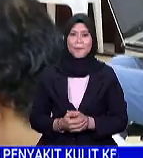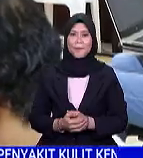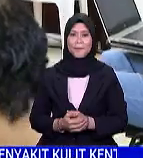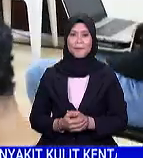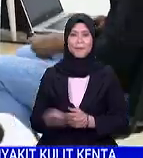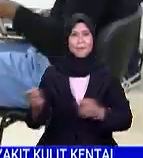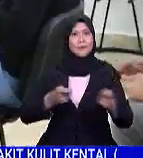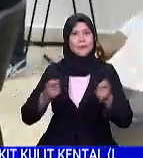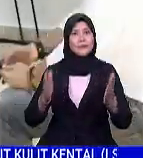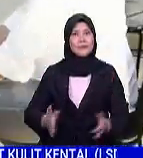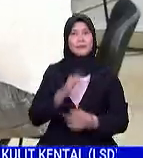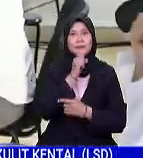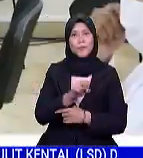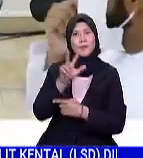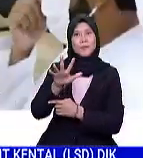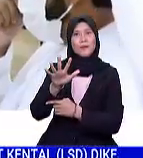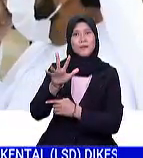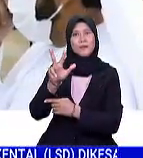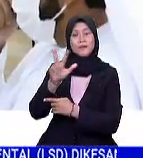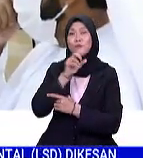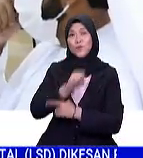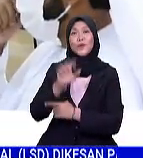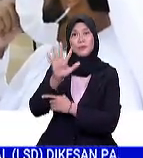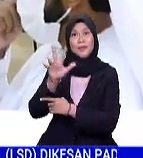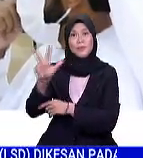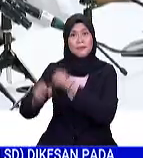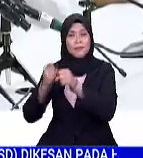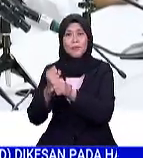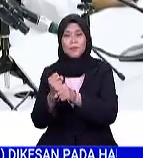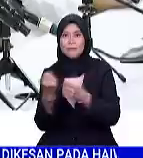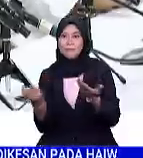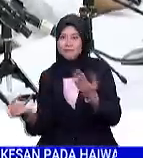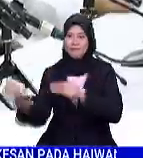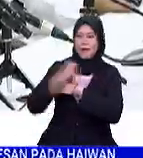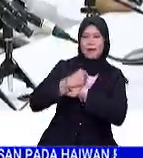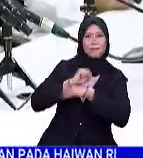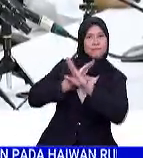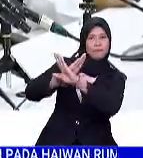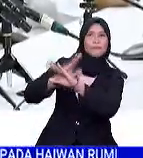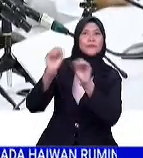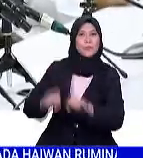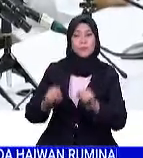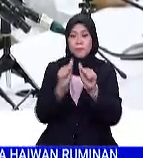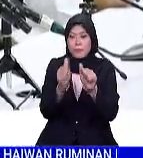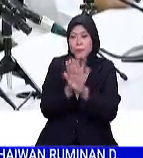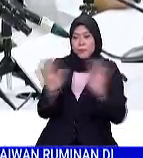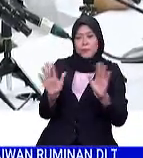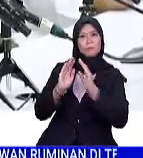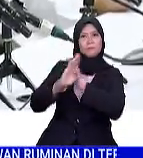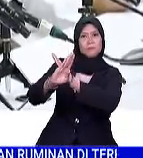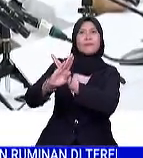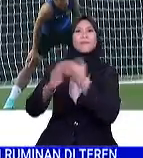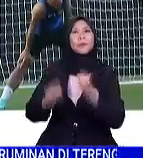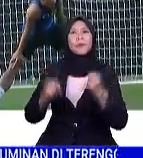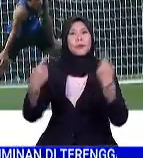Menurut pengendali berusia 53 tahun itu, serangan UAE dapat dipatahkan jika barisan pertahanan berjaya merantai